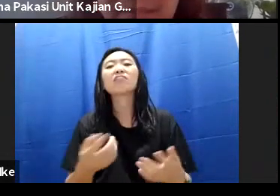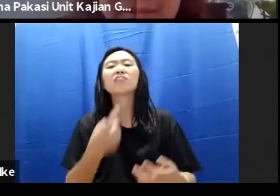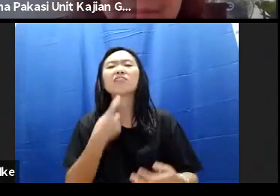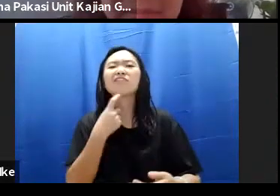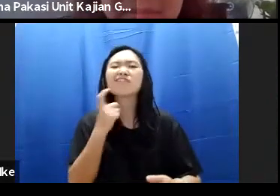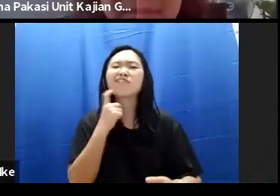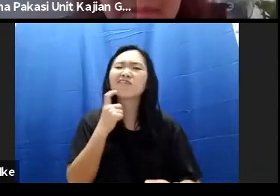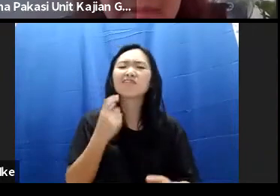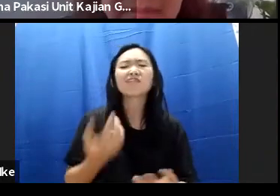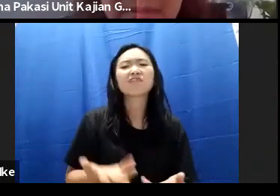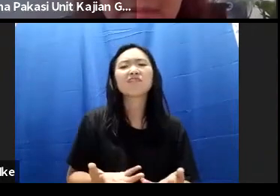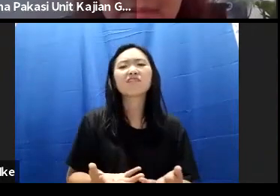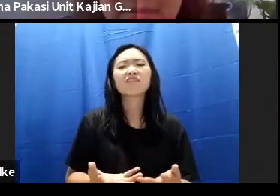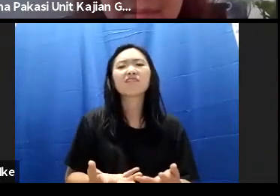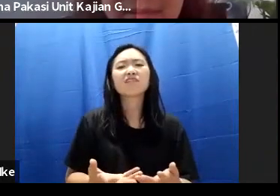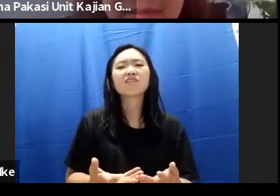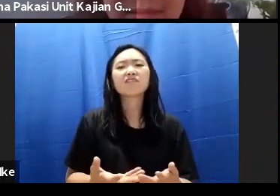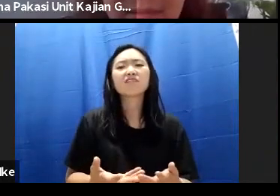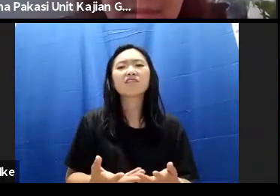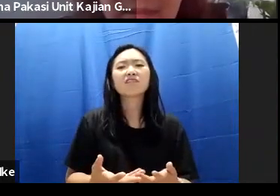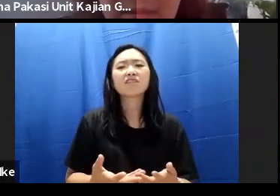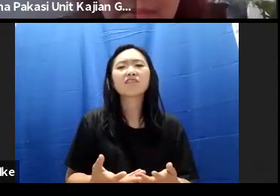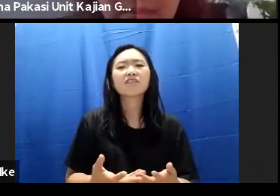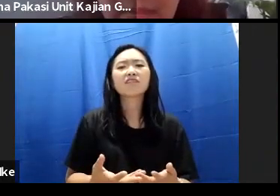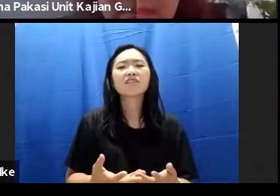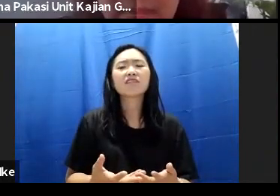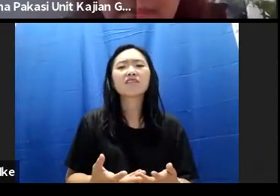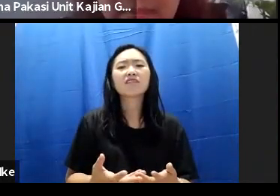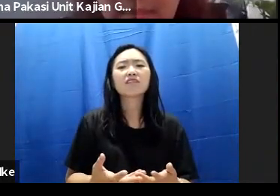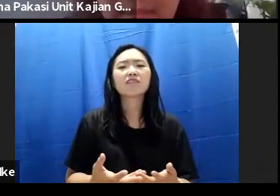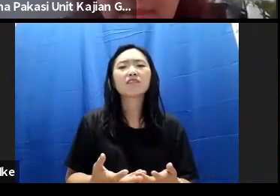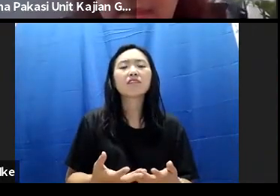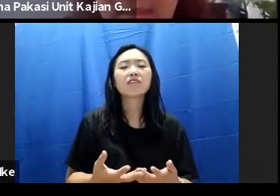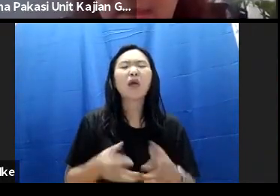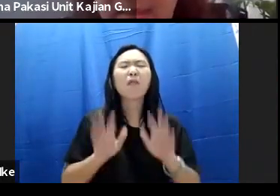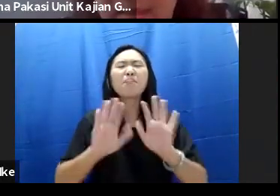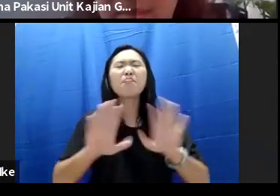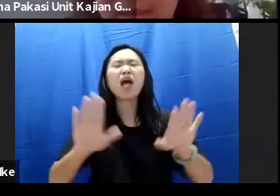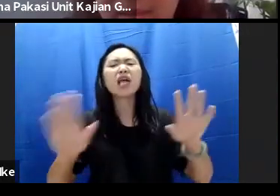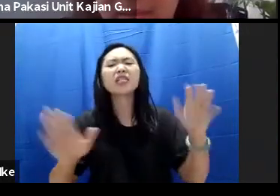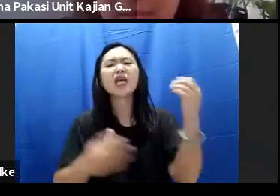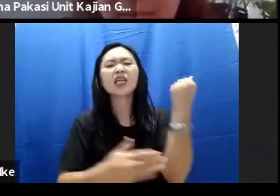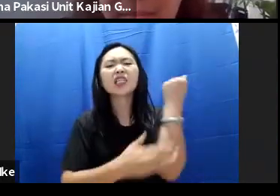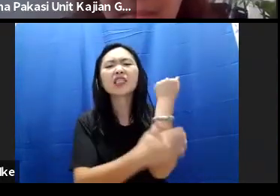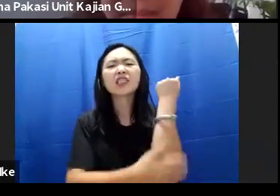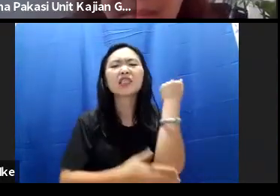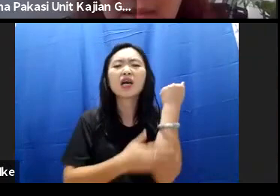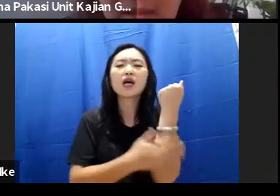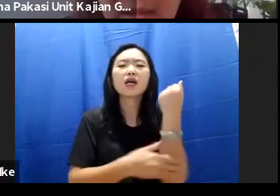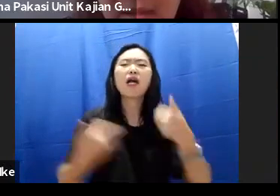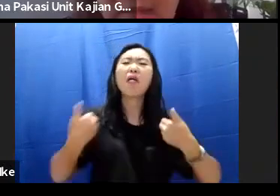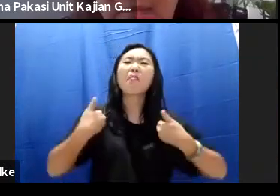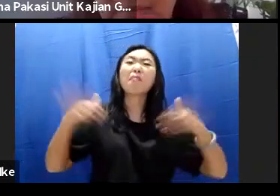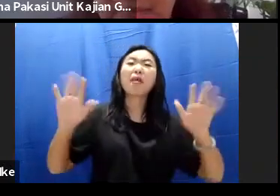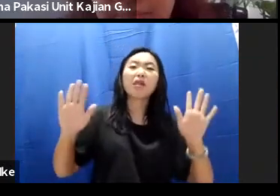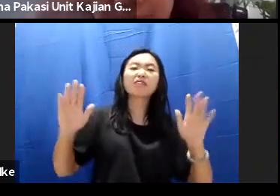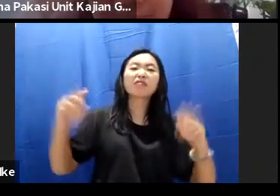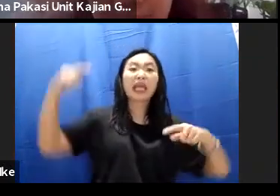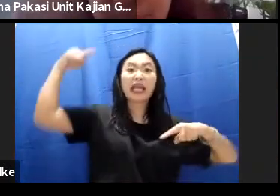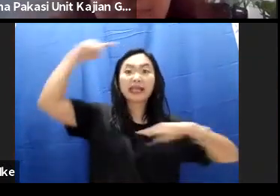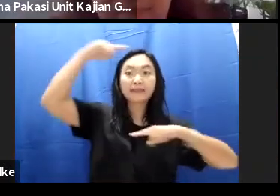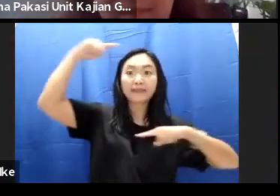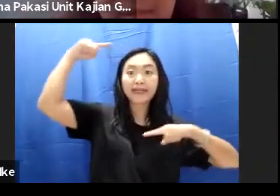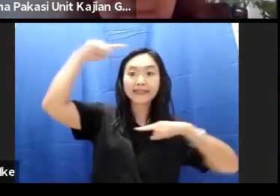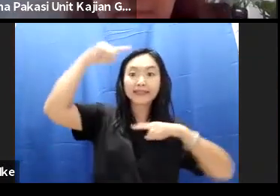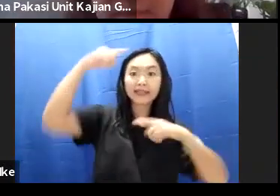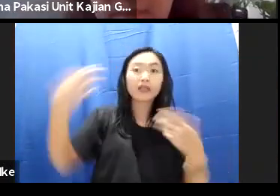relasi kontrol, dominasi di negara dan sebagainya. Oleh sebab itu secara bebas mengekspresikan diri saya dan mengungkapkan apa